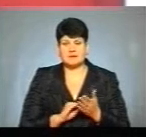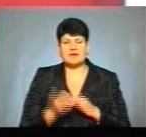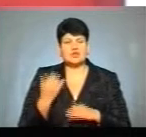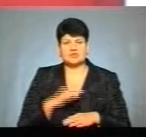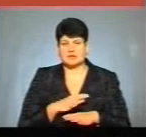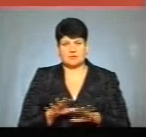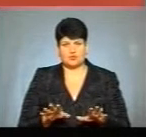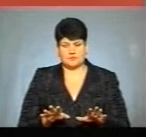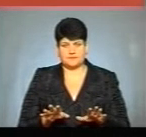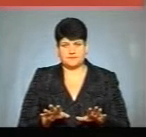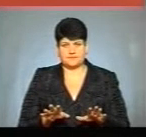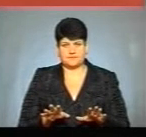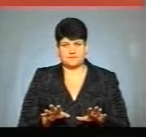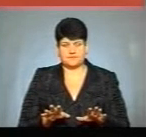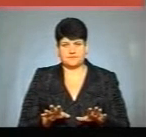було.